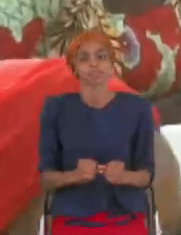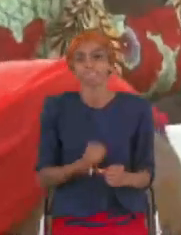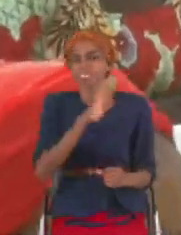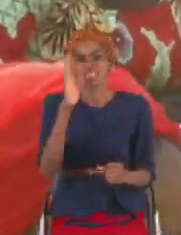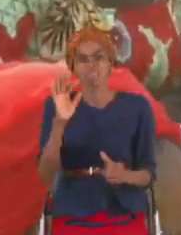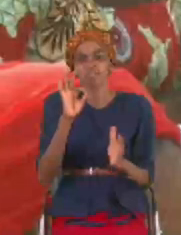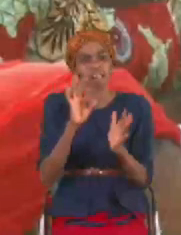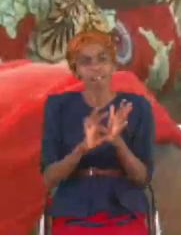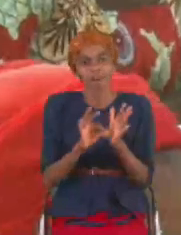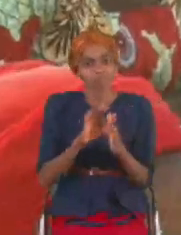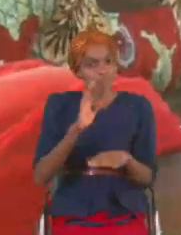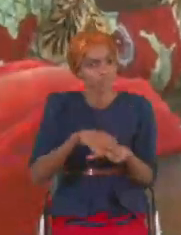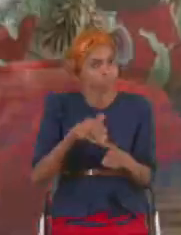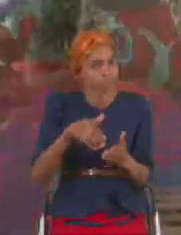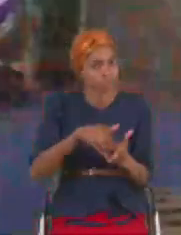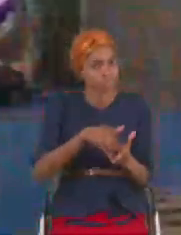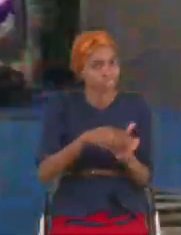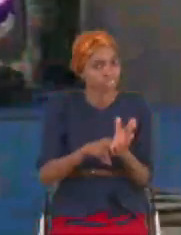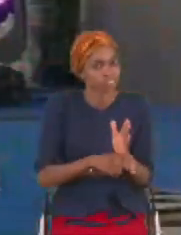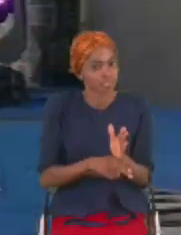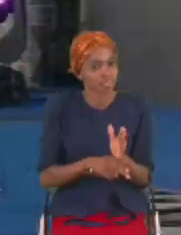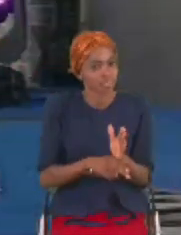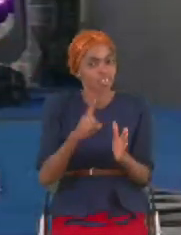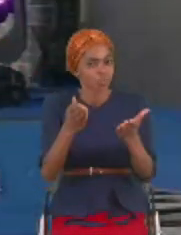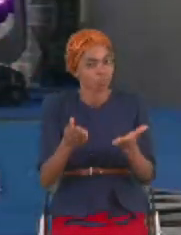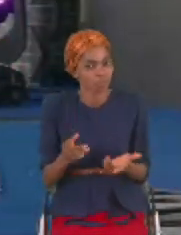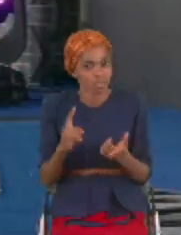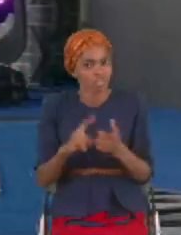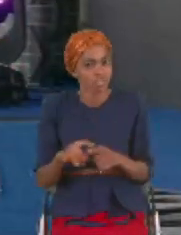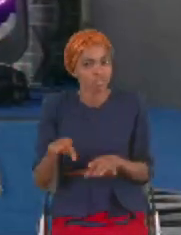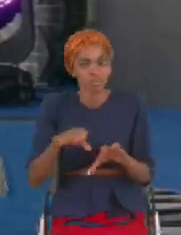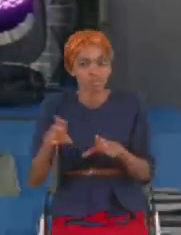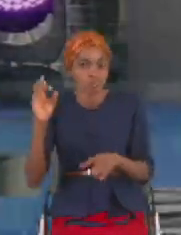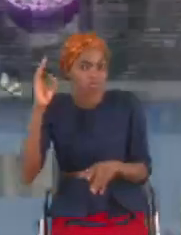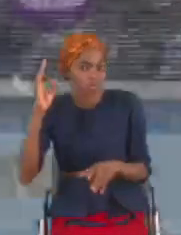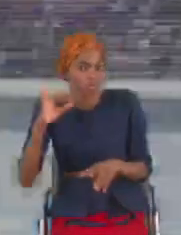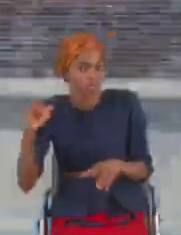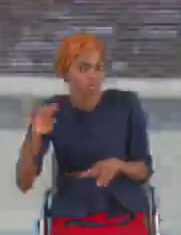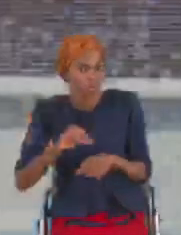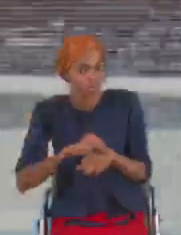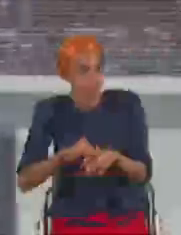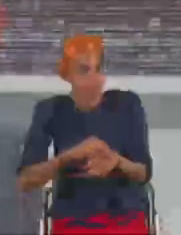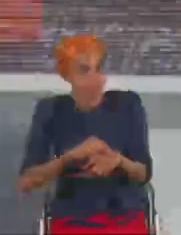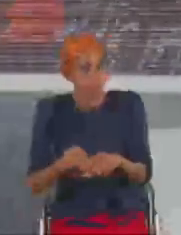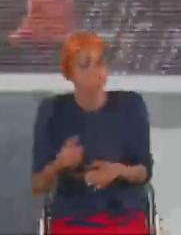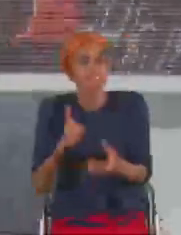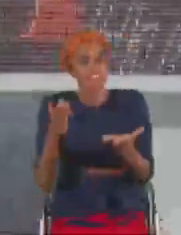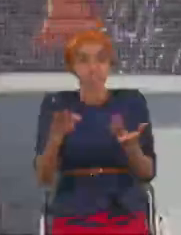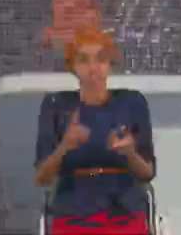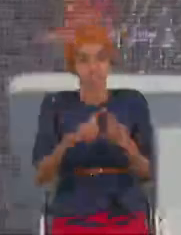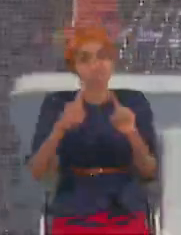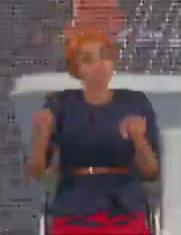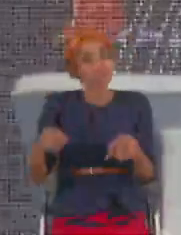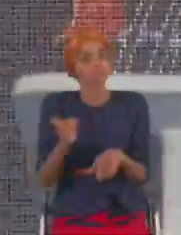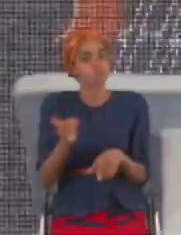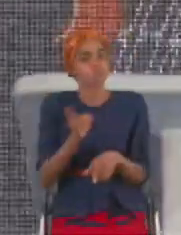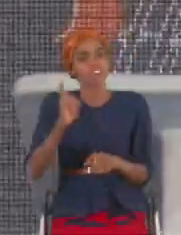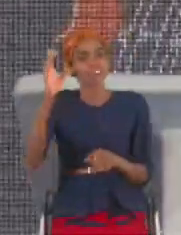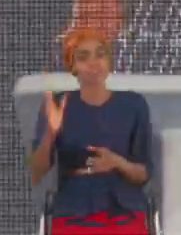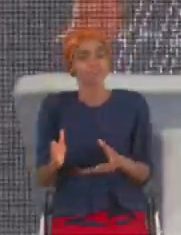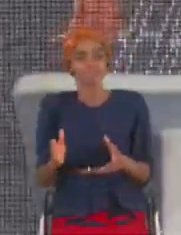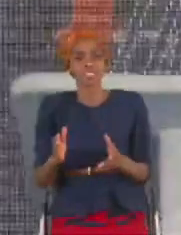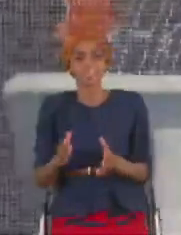il faut jamais compter sur la faiblesse tu veux exercer ministère tu veux aller là où je